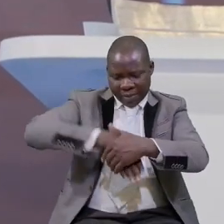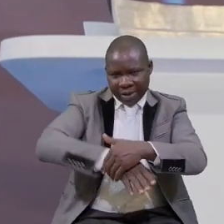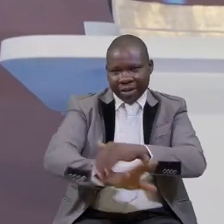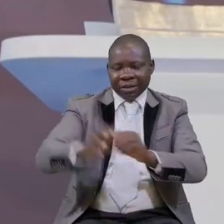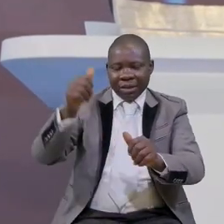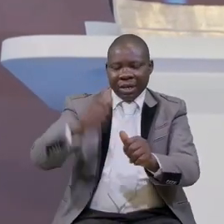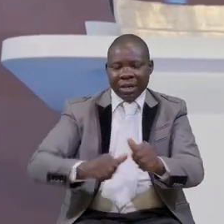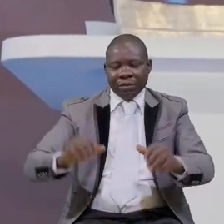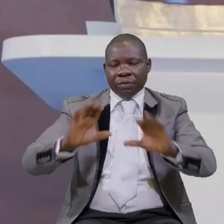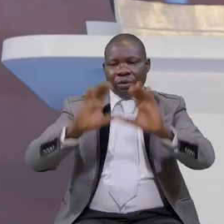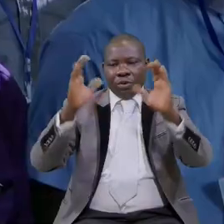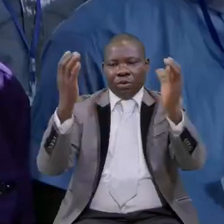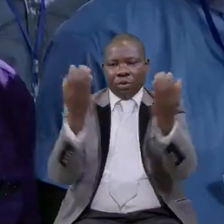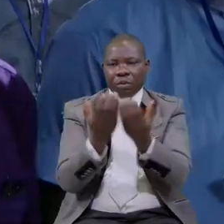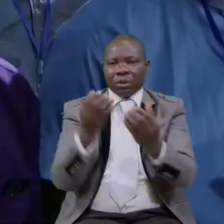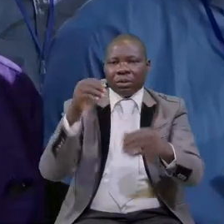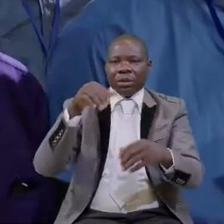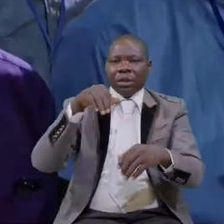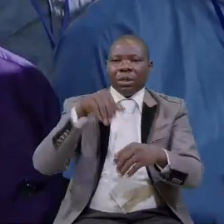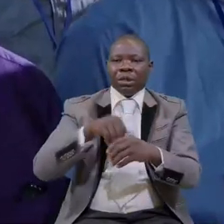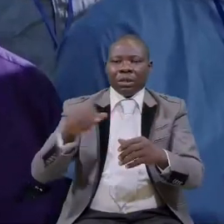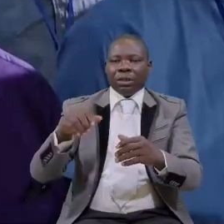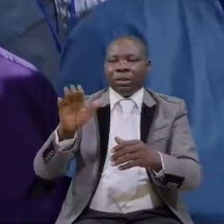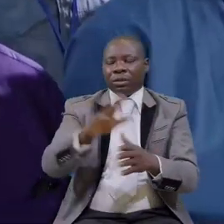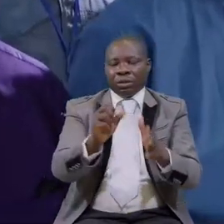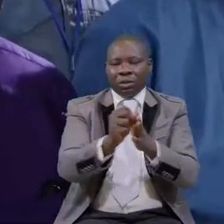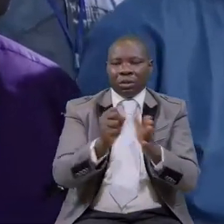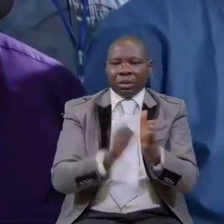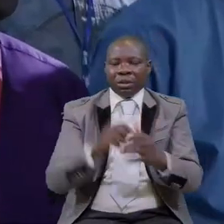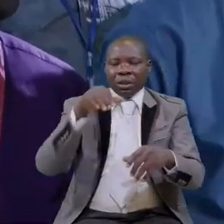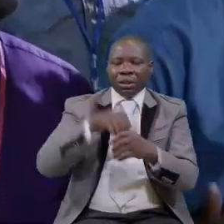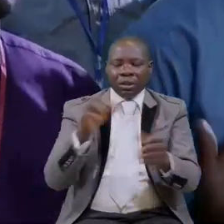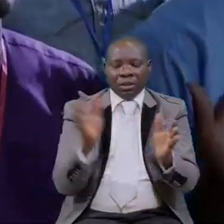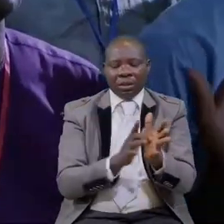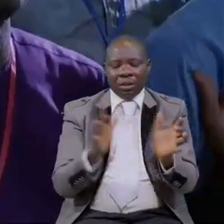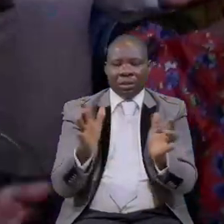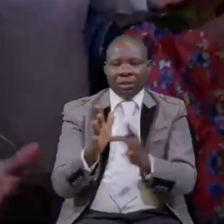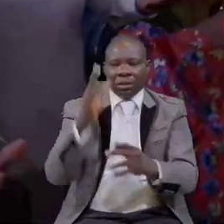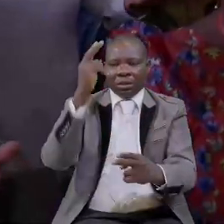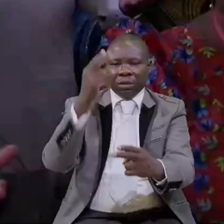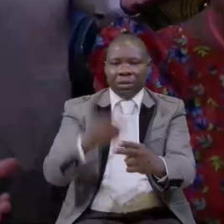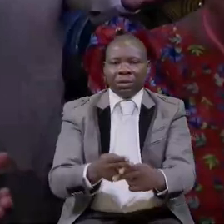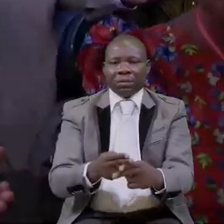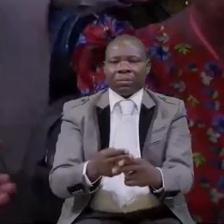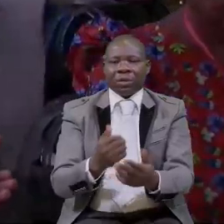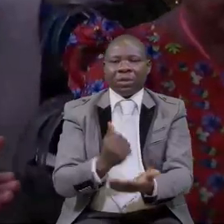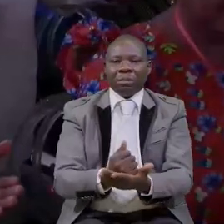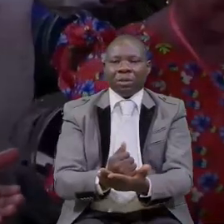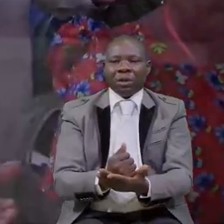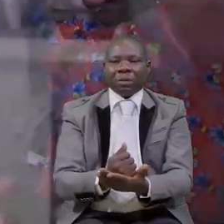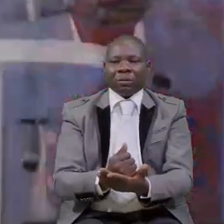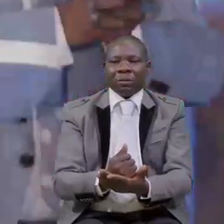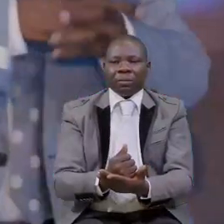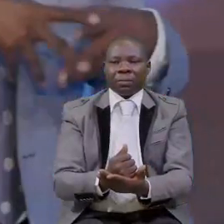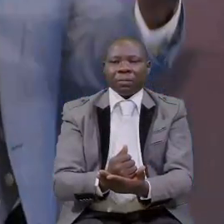vous allez pénétrer toutes les communautés, partout où vous allez au nom de Jésus.